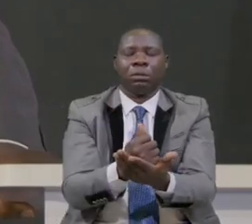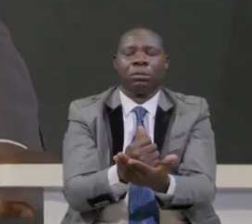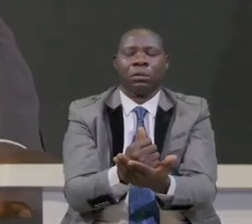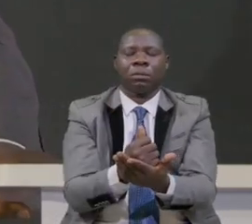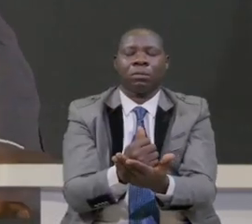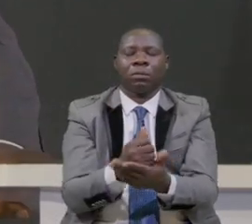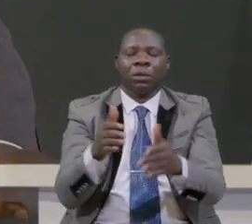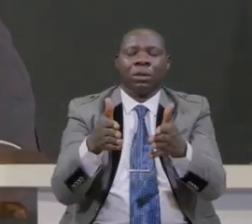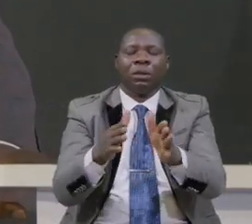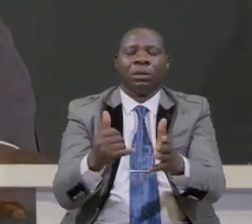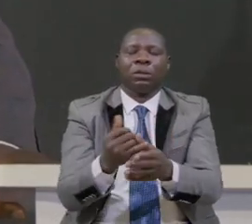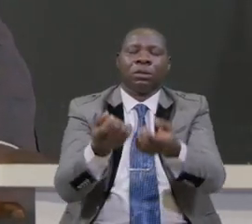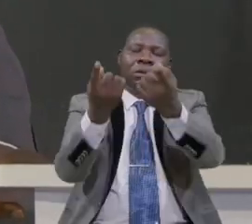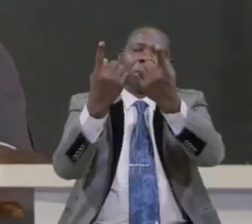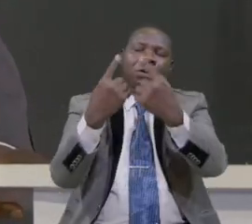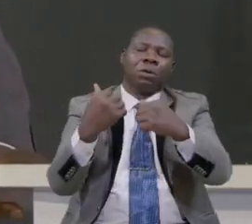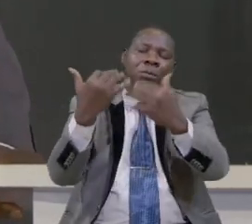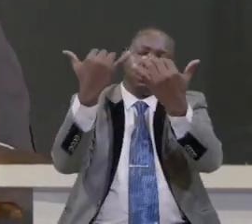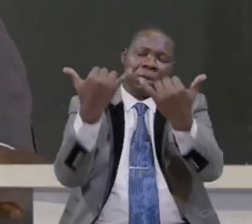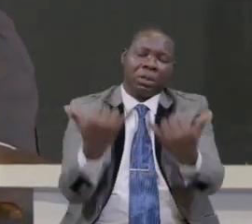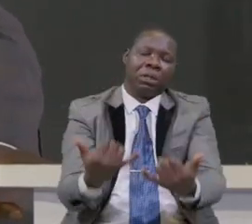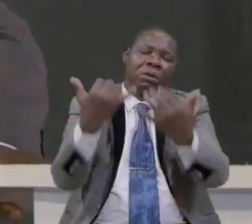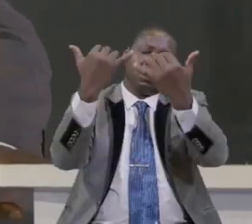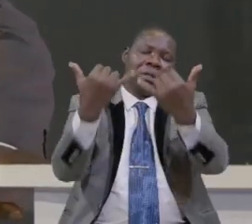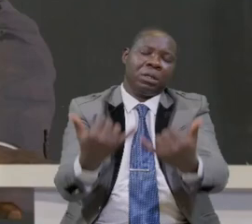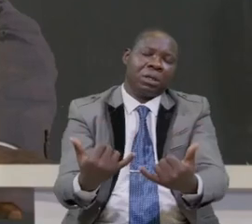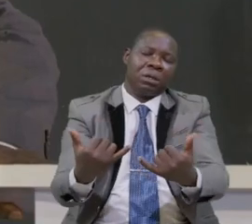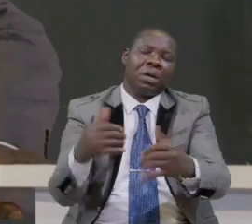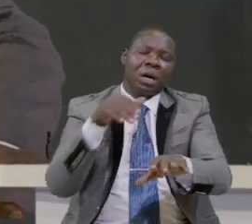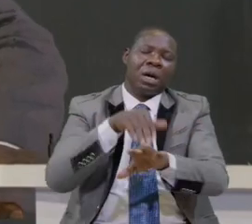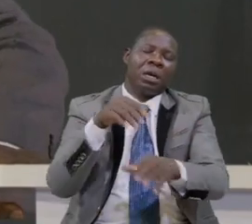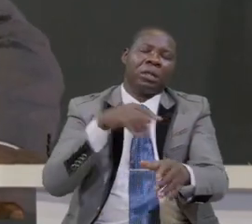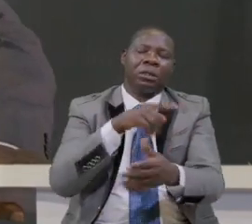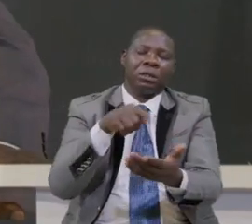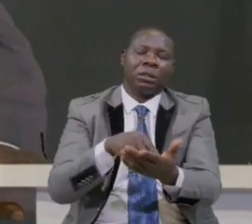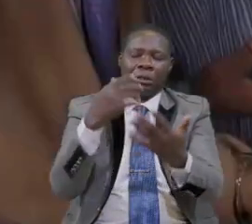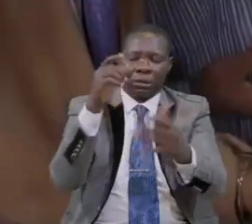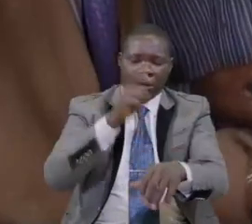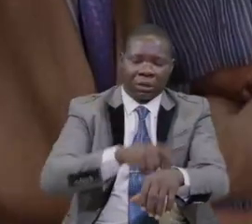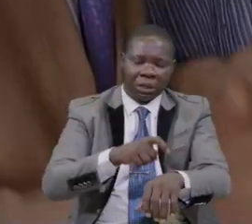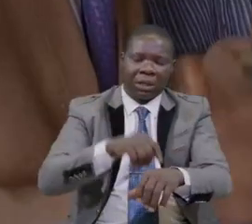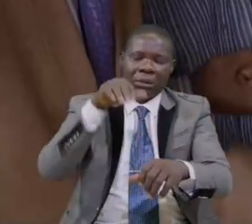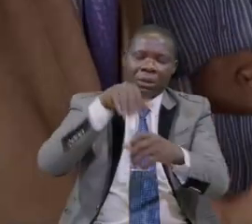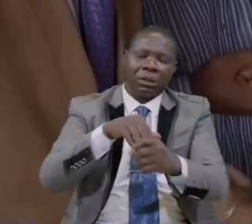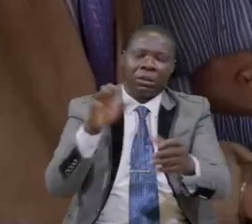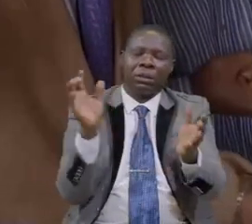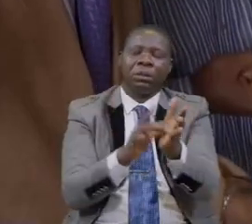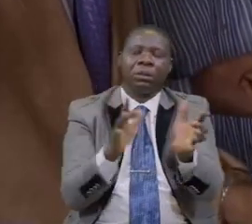Qu'elle descende maintenant, en ce moment, au nom de Jésus.